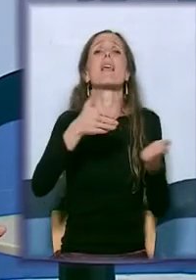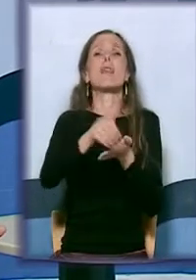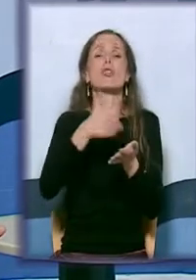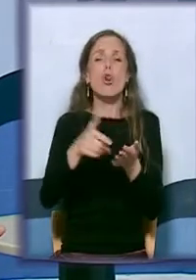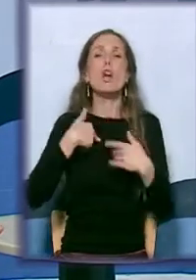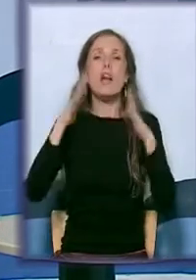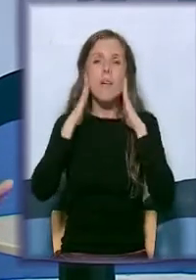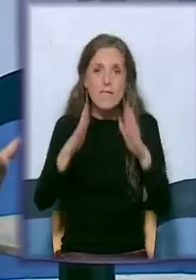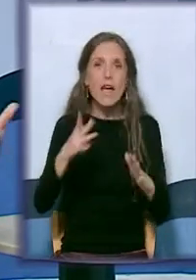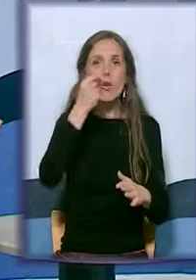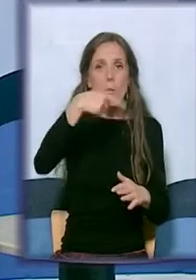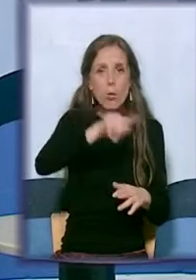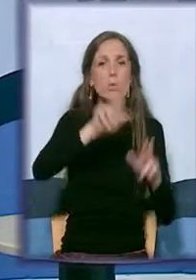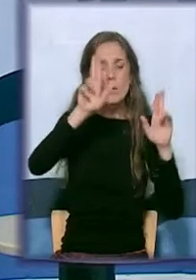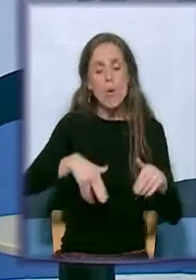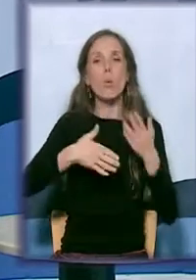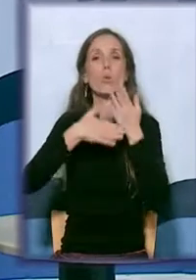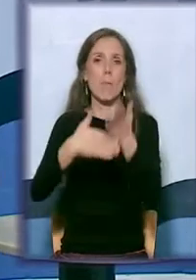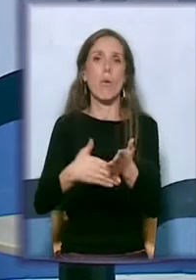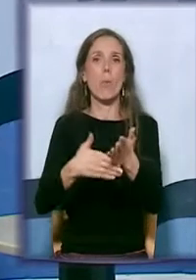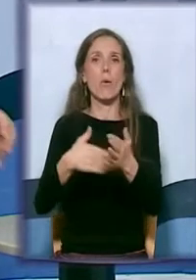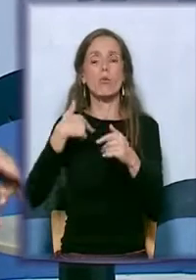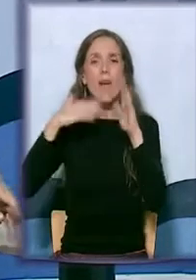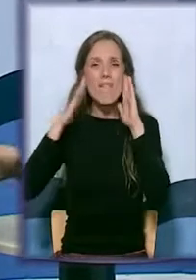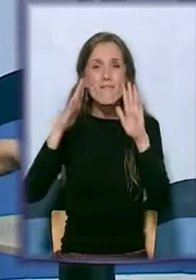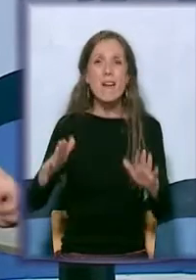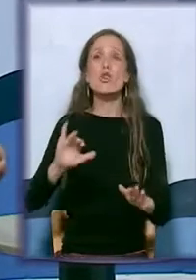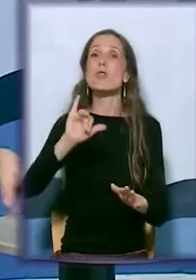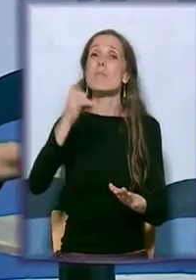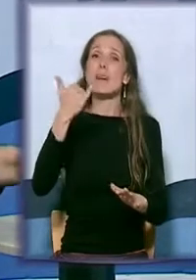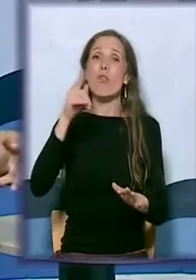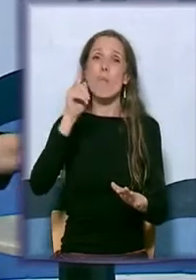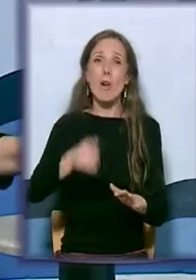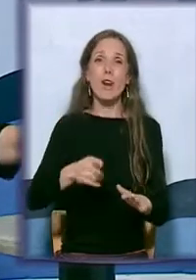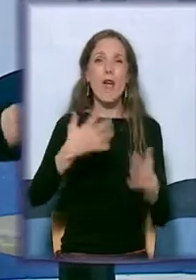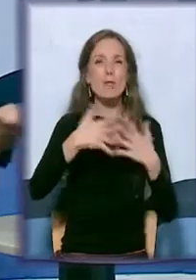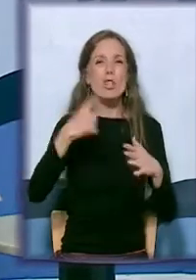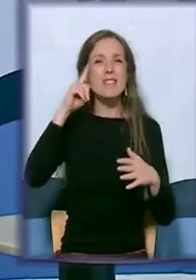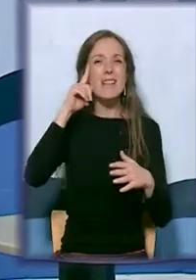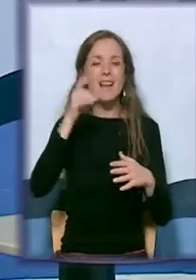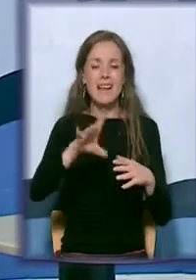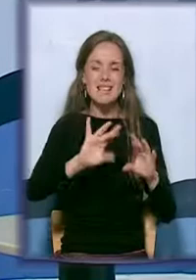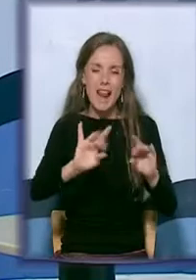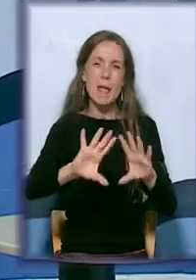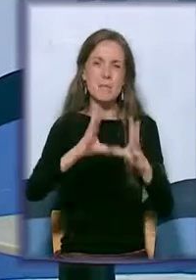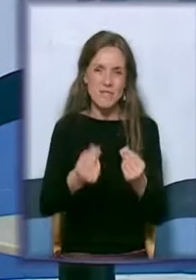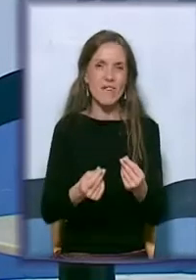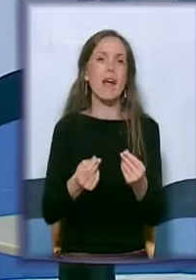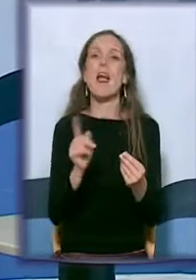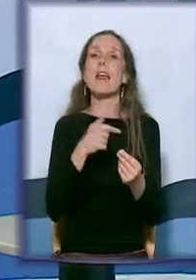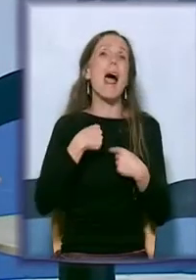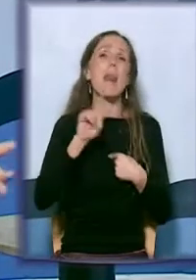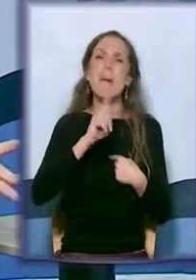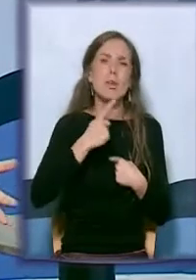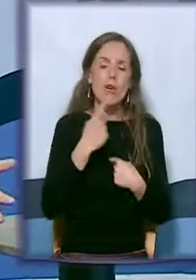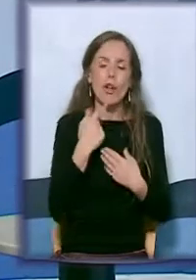to mogu ljudi da pomognu. Verujem da mogu da pomognu da se sve ono prvo moraju mašina da dođe, jer to znate kad se lepi ostaje sve. Ne bi ja to govorila,